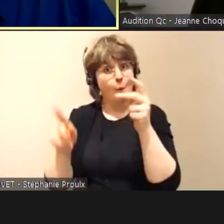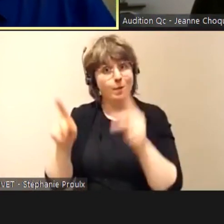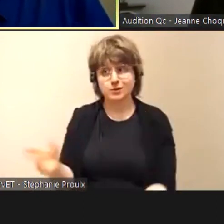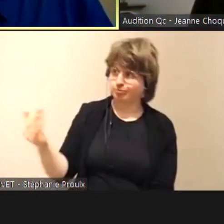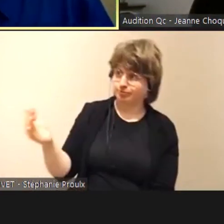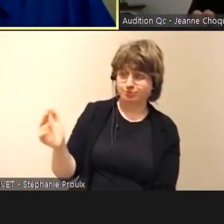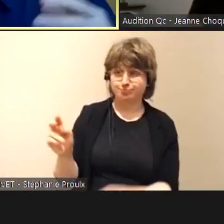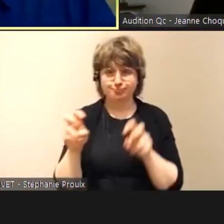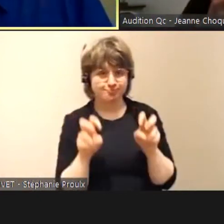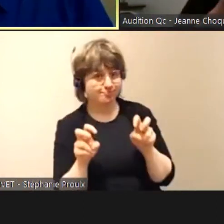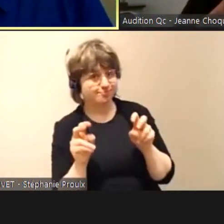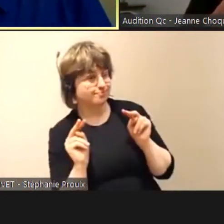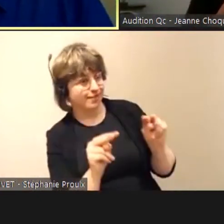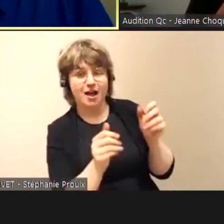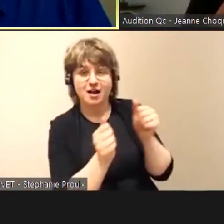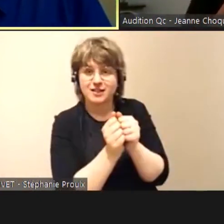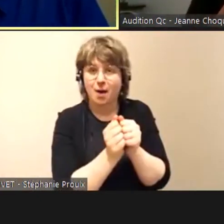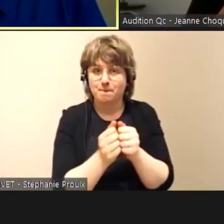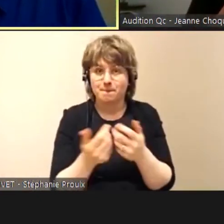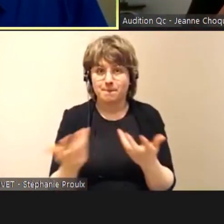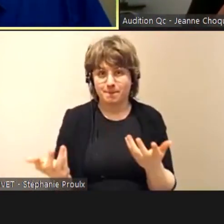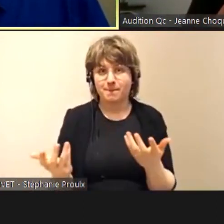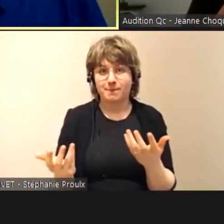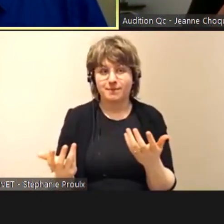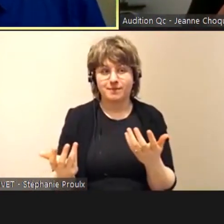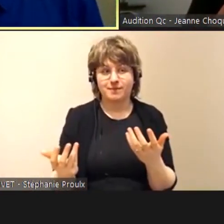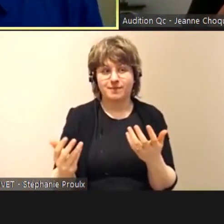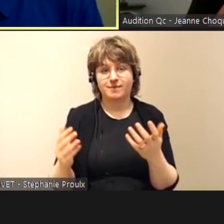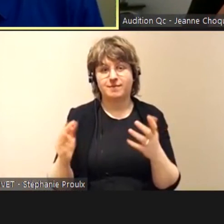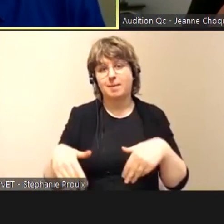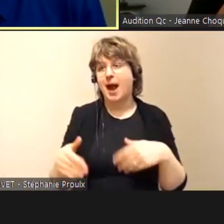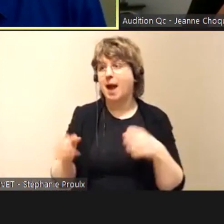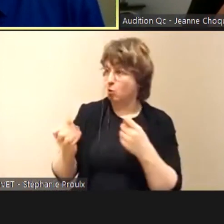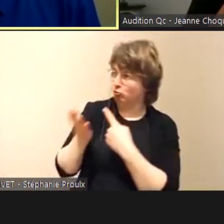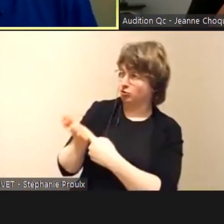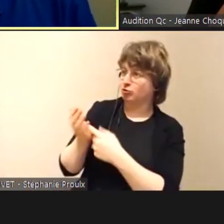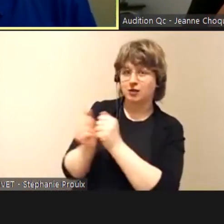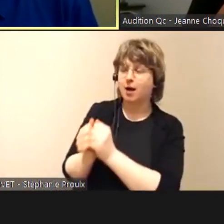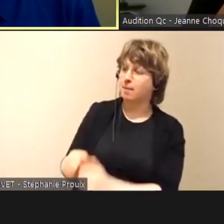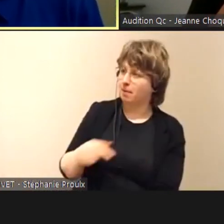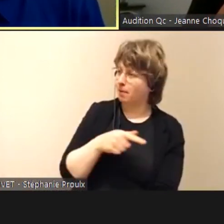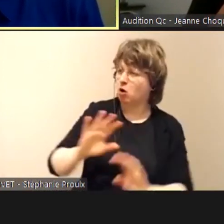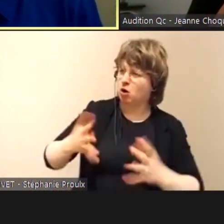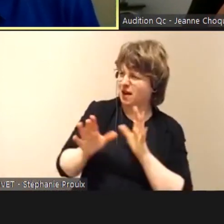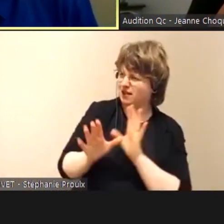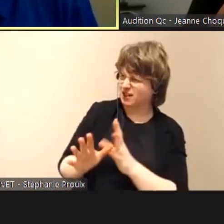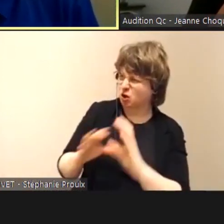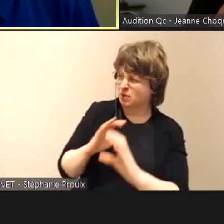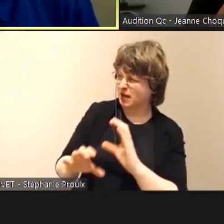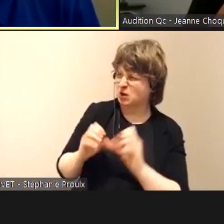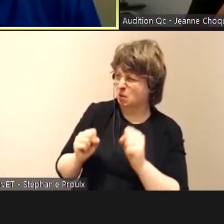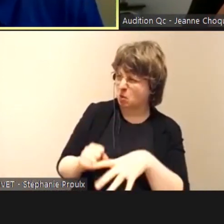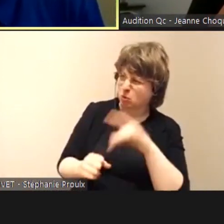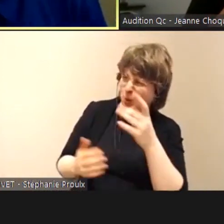gens de votre entourage. Et puis, ça fait des super beaux sujets de discussion après pour essayer de trouver des solutions à des situations